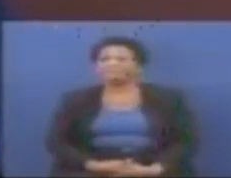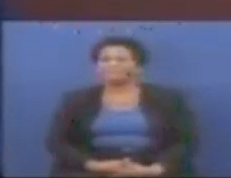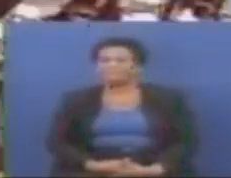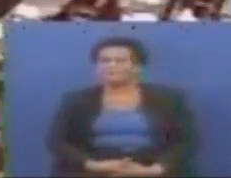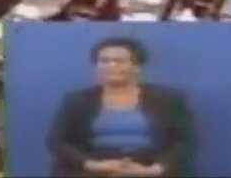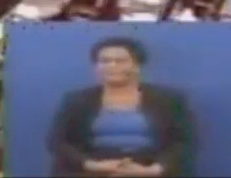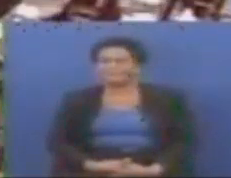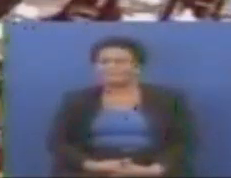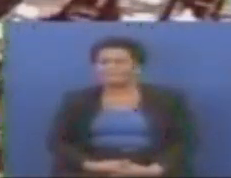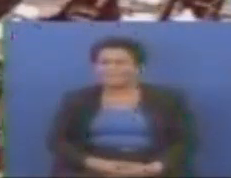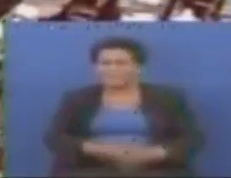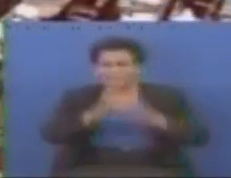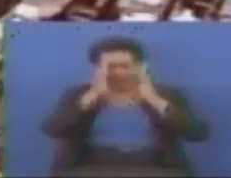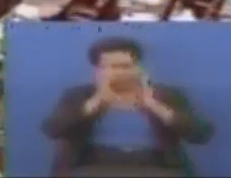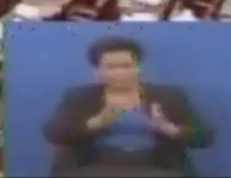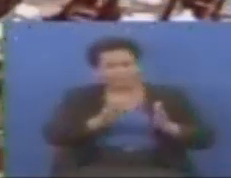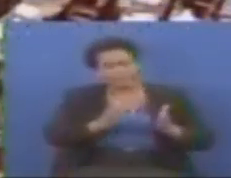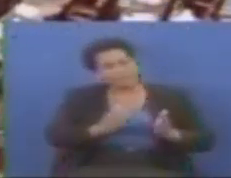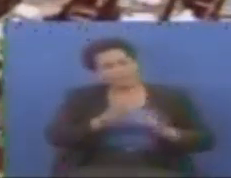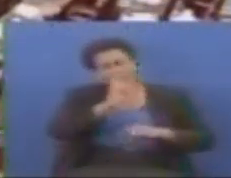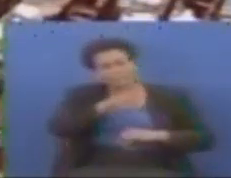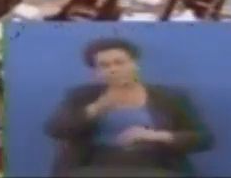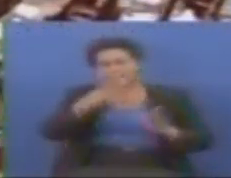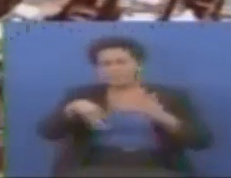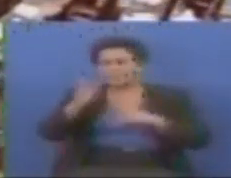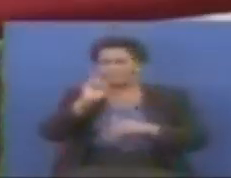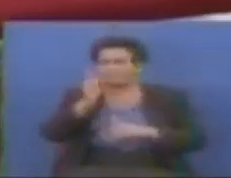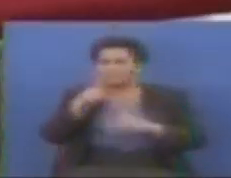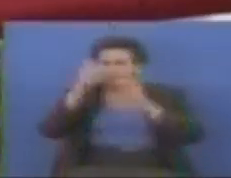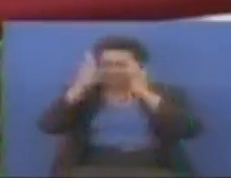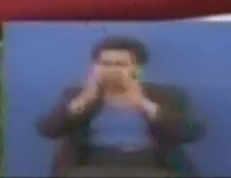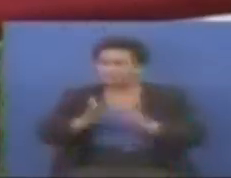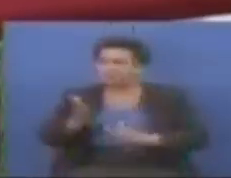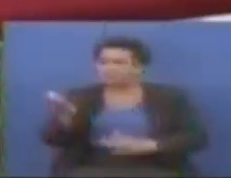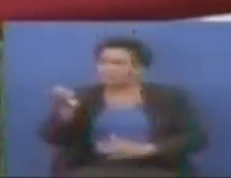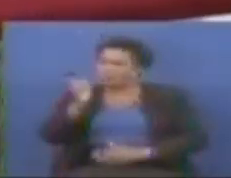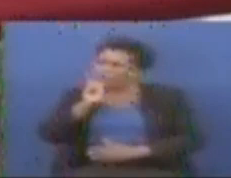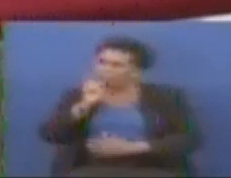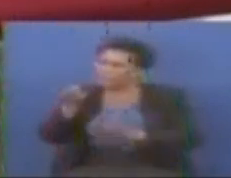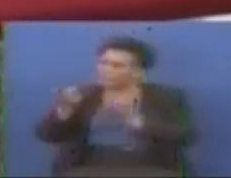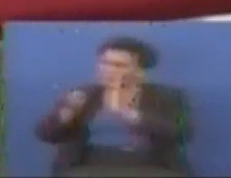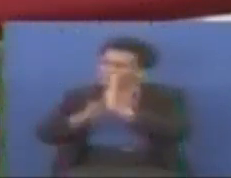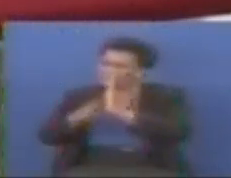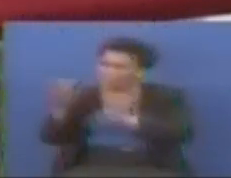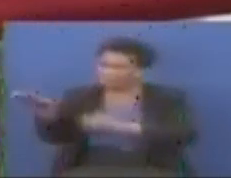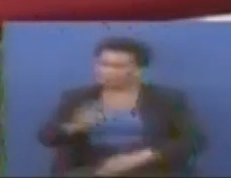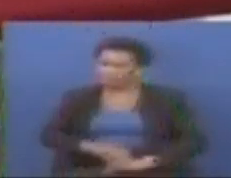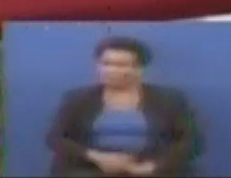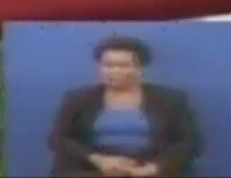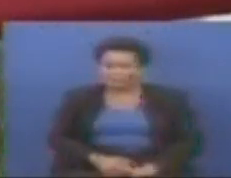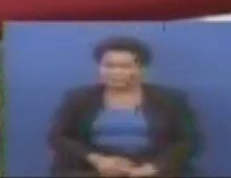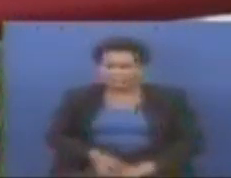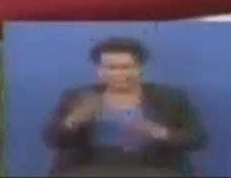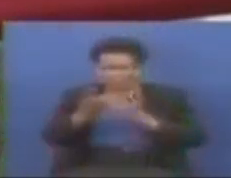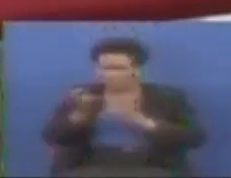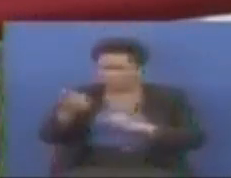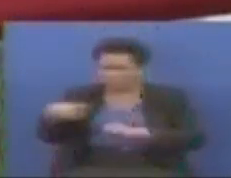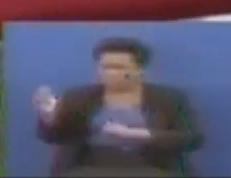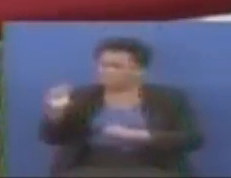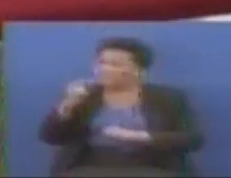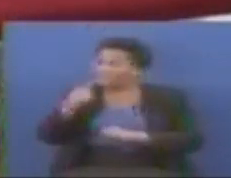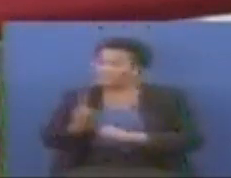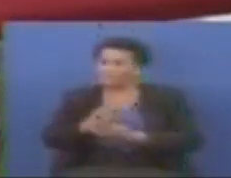spika, serikali ina jumla ya vyuo vya ualimu 35 vya serikali ambavyo hudahili wanachuo kutoka nchi